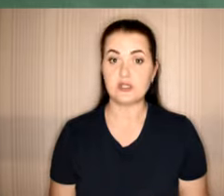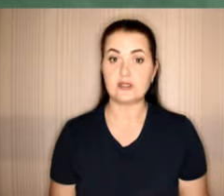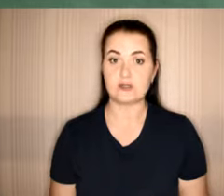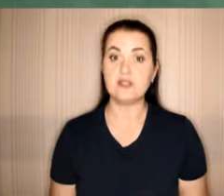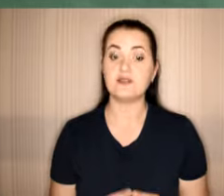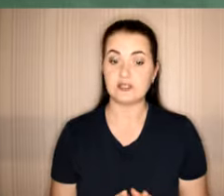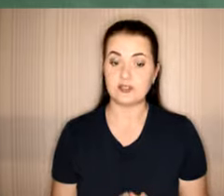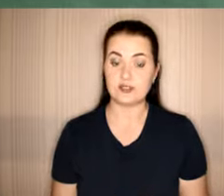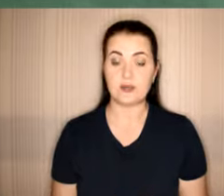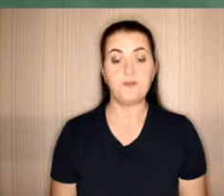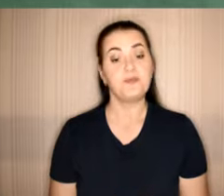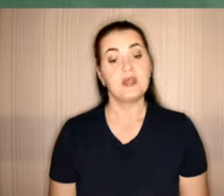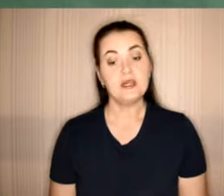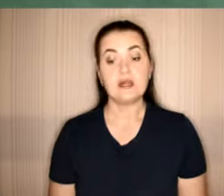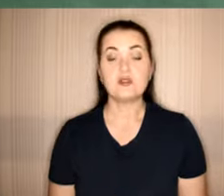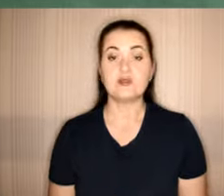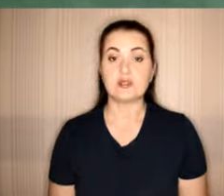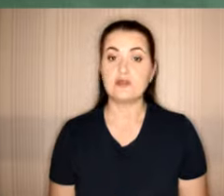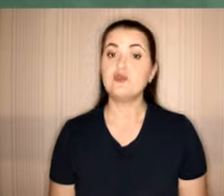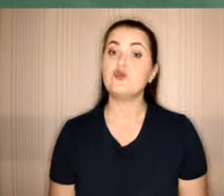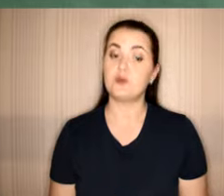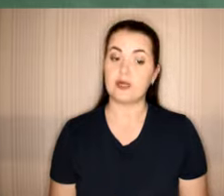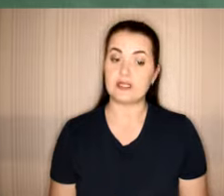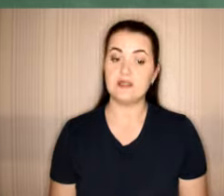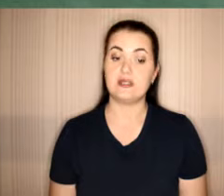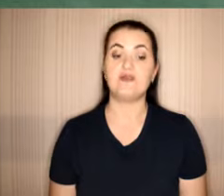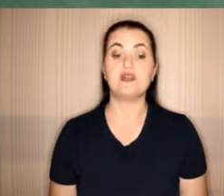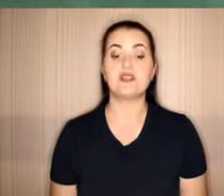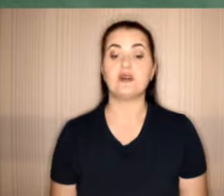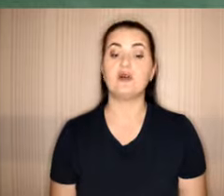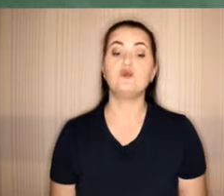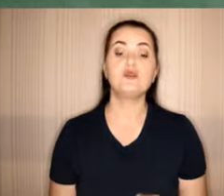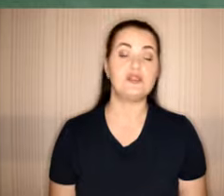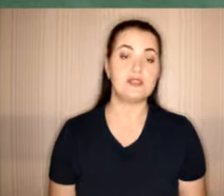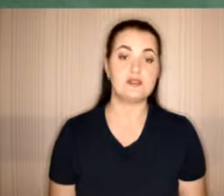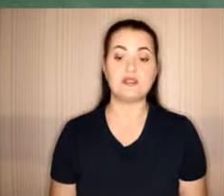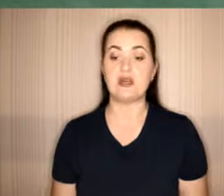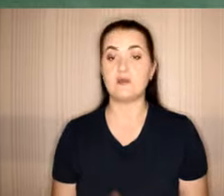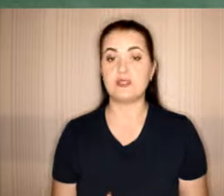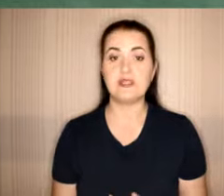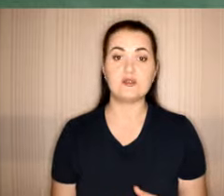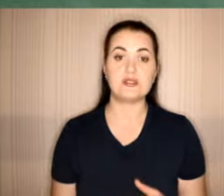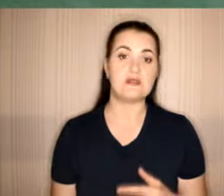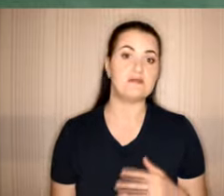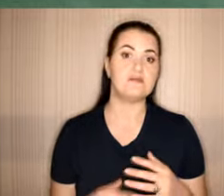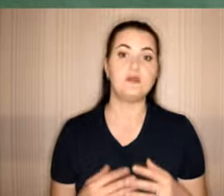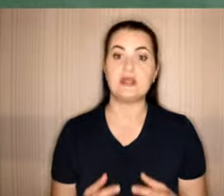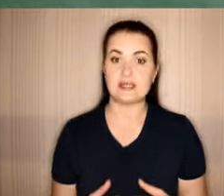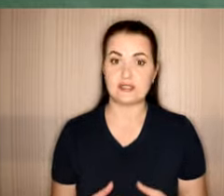ви їх можете зустріти найчастіше. Їх також використовують у поезії для вираження урочистості,